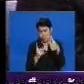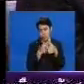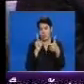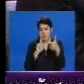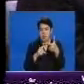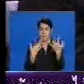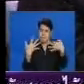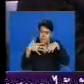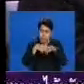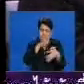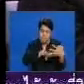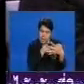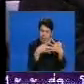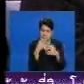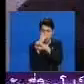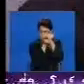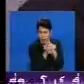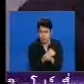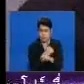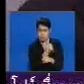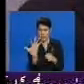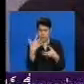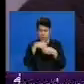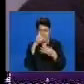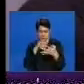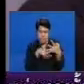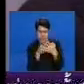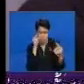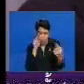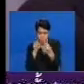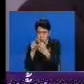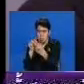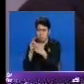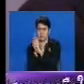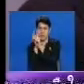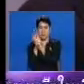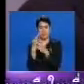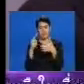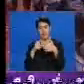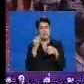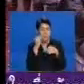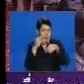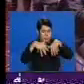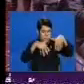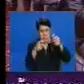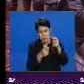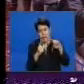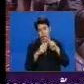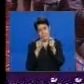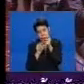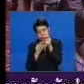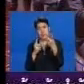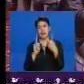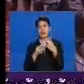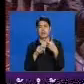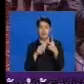การยุทธศาสตร์5รั้วป้องกันอย่างมีประสิทธิภาพเข้าสู่พื้นที่เป้าหมายที่กำหนดทั้งในระดับหมู่บ้านและอำเภอ เร่งลดปัญห